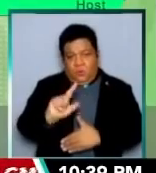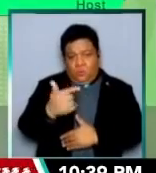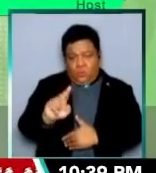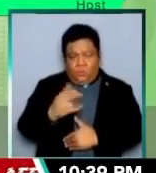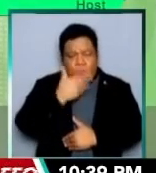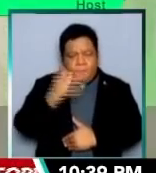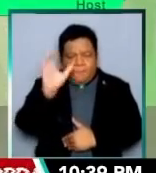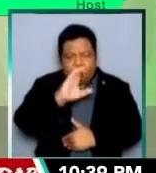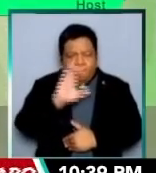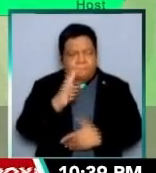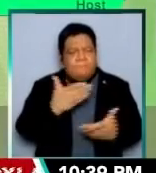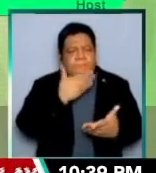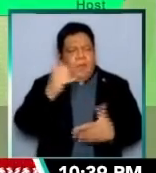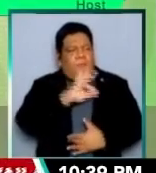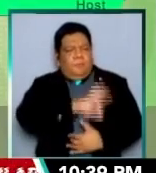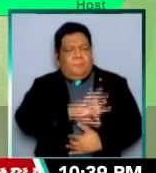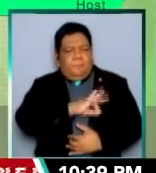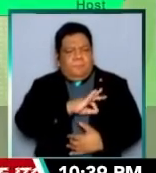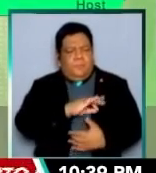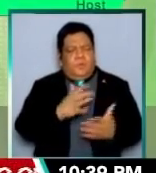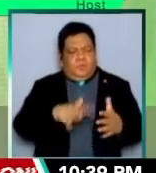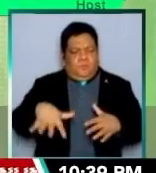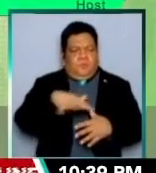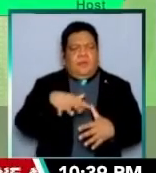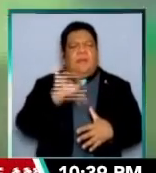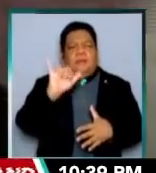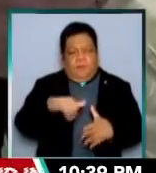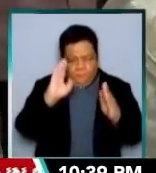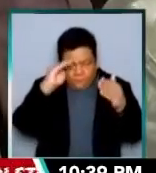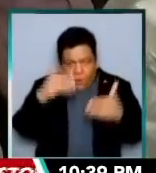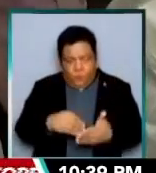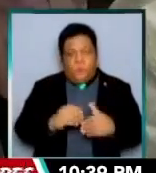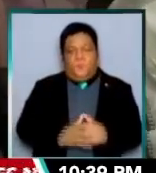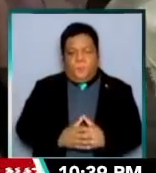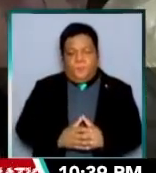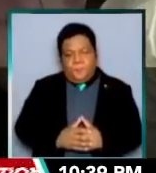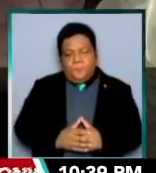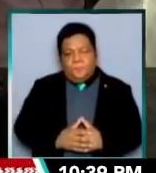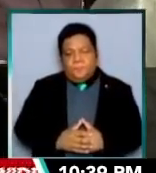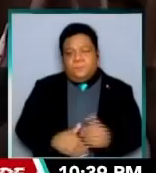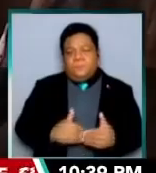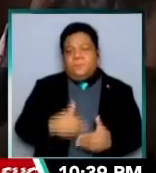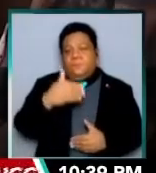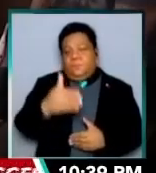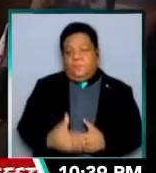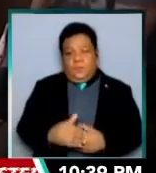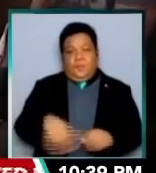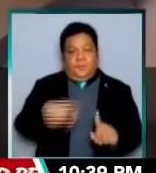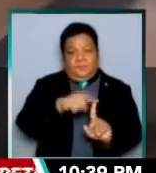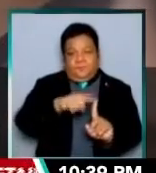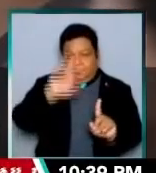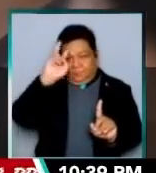competitive advantage ng kanilang lugar at iyon ang pagtuunan nila ng pansin. Bumisita si Vice President Lenny Robredo sa